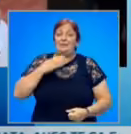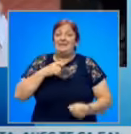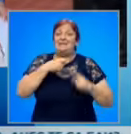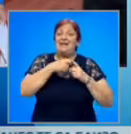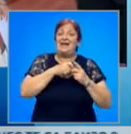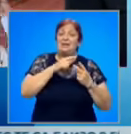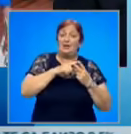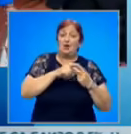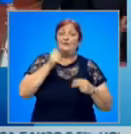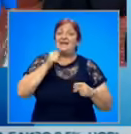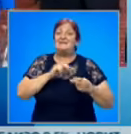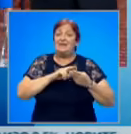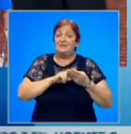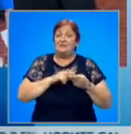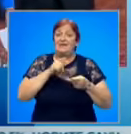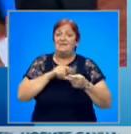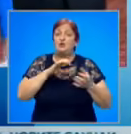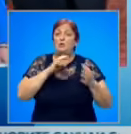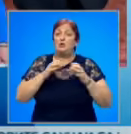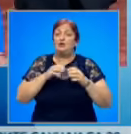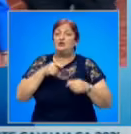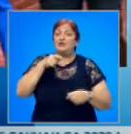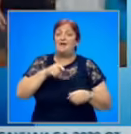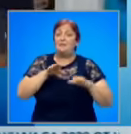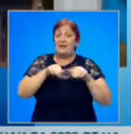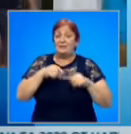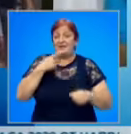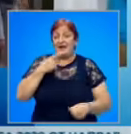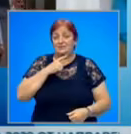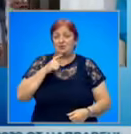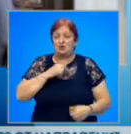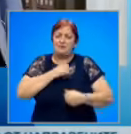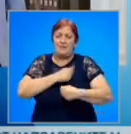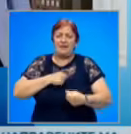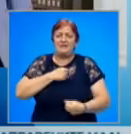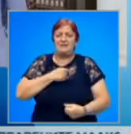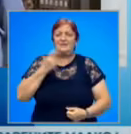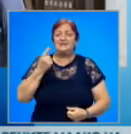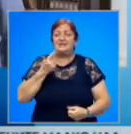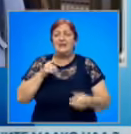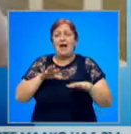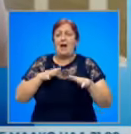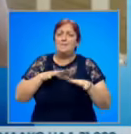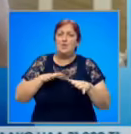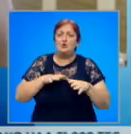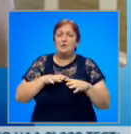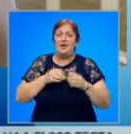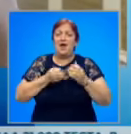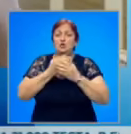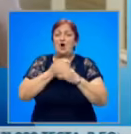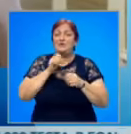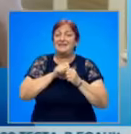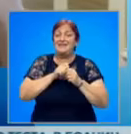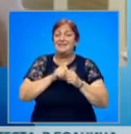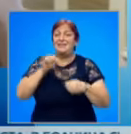Кирил Петков и Асен Василев, като политиците в парламента днес казаха, че не се притесняват от една евентуално ново